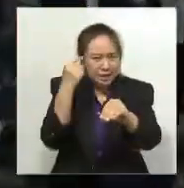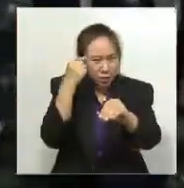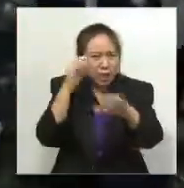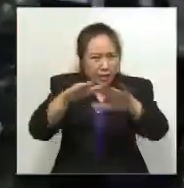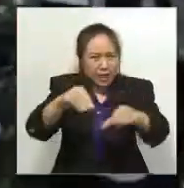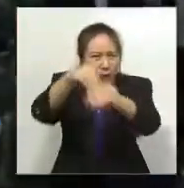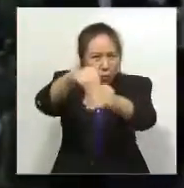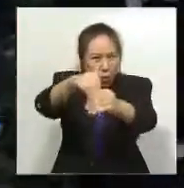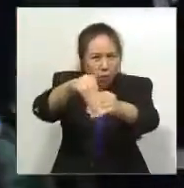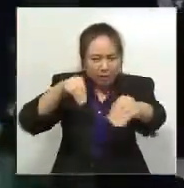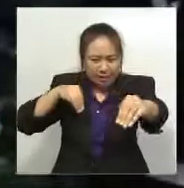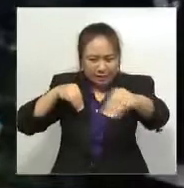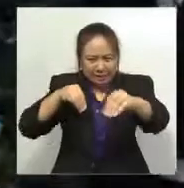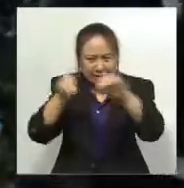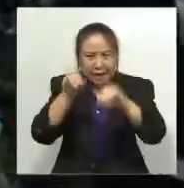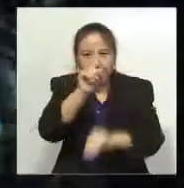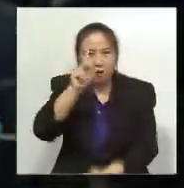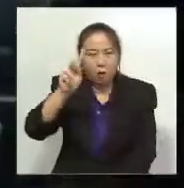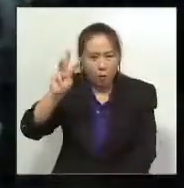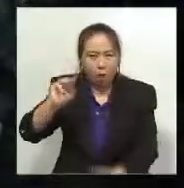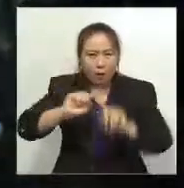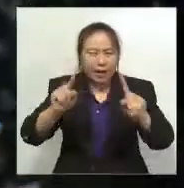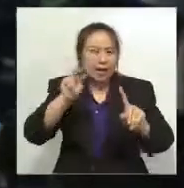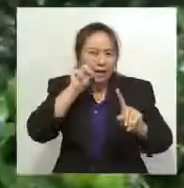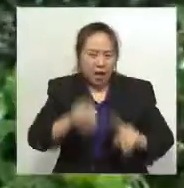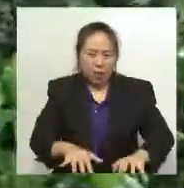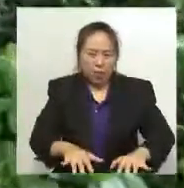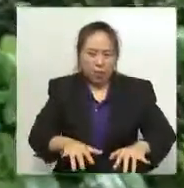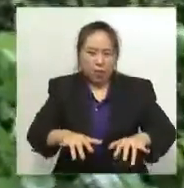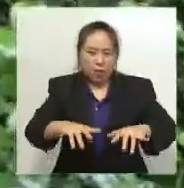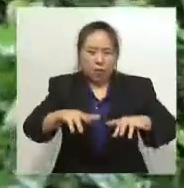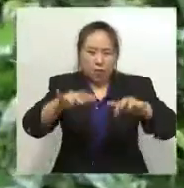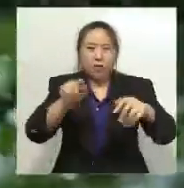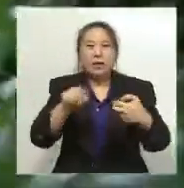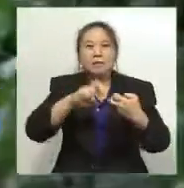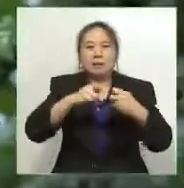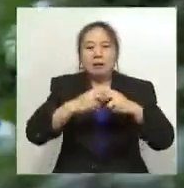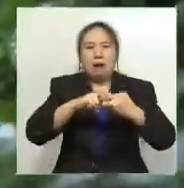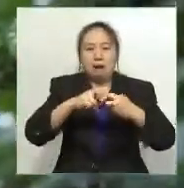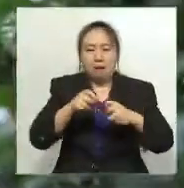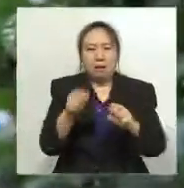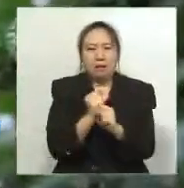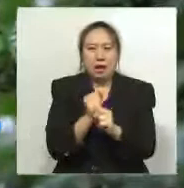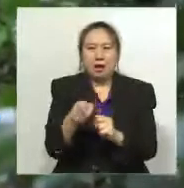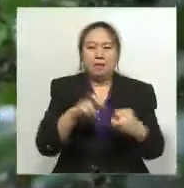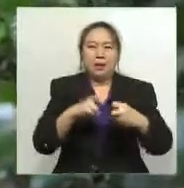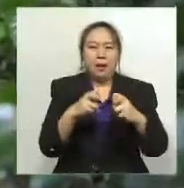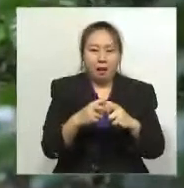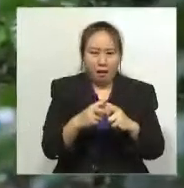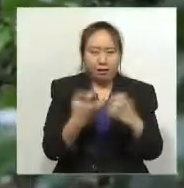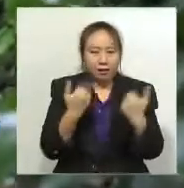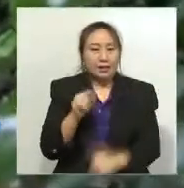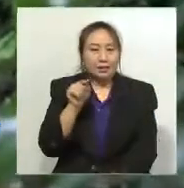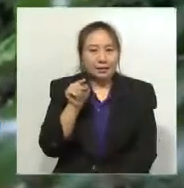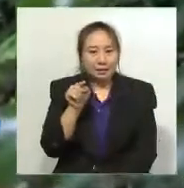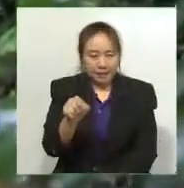ติดอยู่อีกเพียงไม่ถึง1กิโลเมตรครับแต่ว่าระดับน้ำในถ้ำก็สูงขึ้นซึ่งเป็นอุปสรรคสำคัญในการปฏิบัติงานนอกจากนี้ยังได้สั่ง